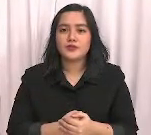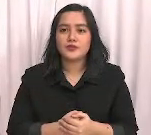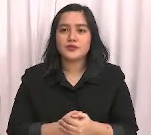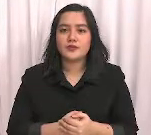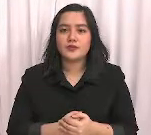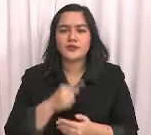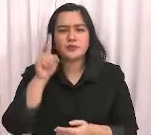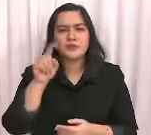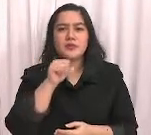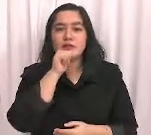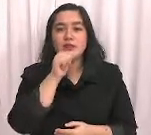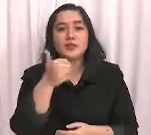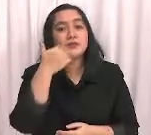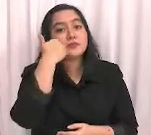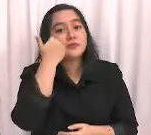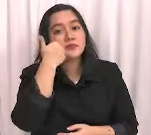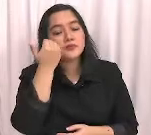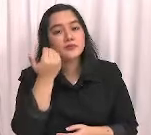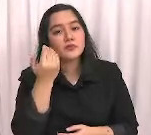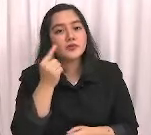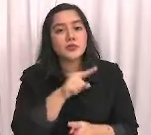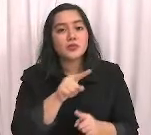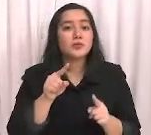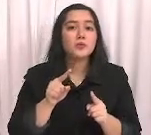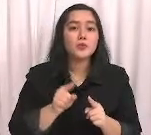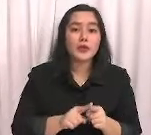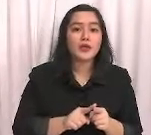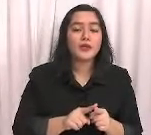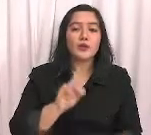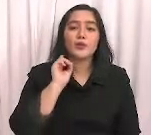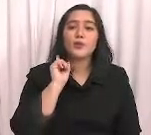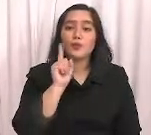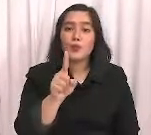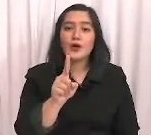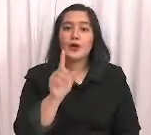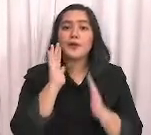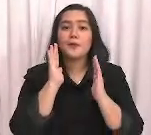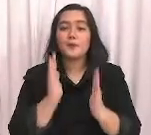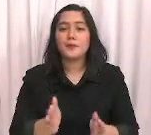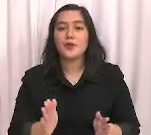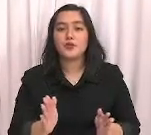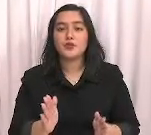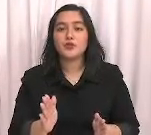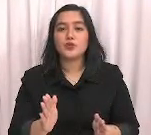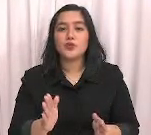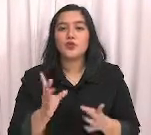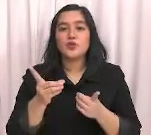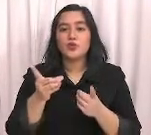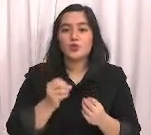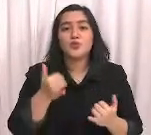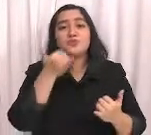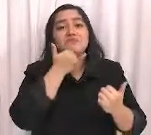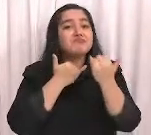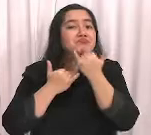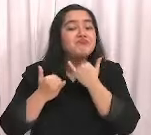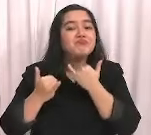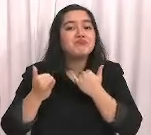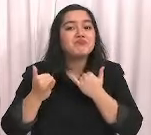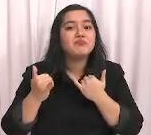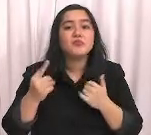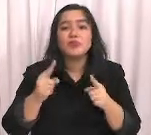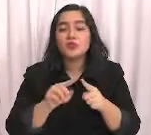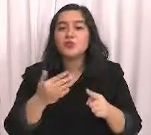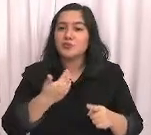beses na, pag may gumagawa sa akin ng mali, talagang, kung hindi lang talaga sa biyaya ng Panginoon. Amen. Lagi tayong